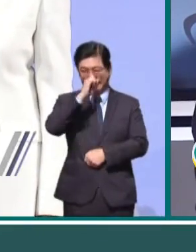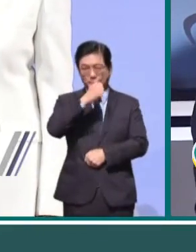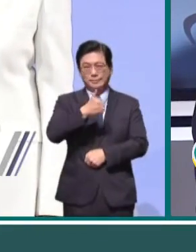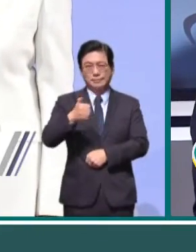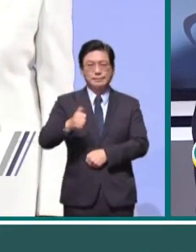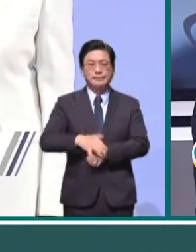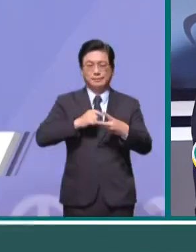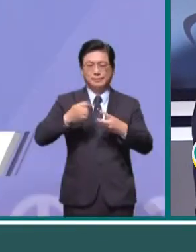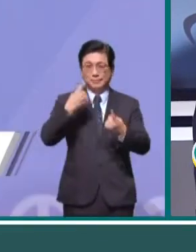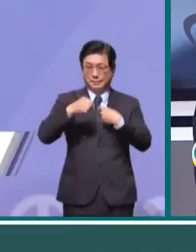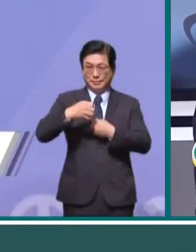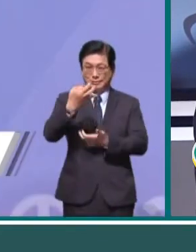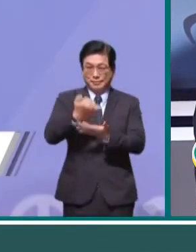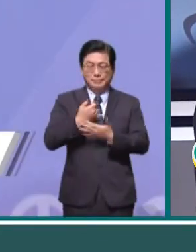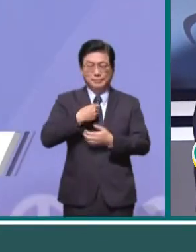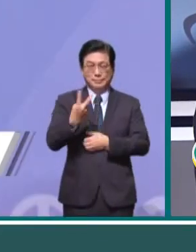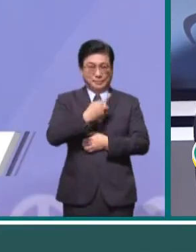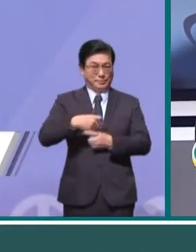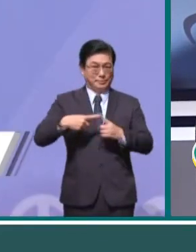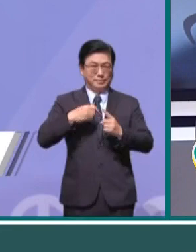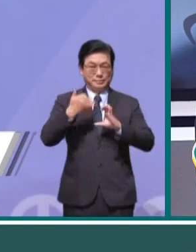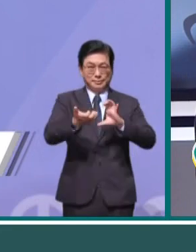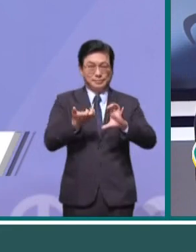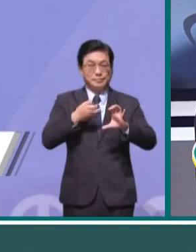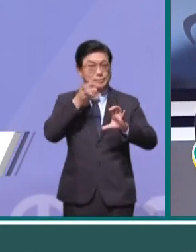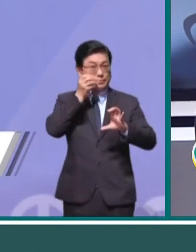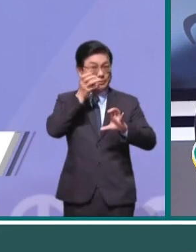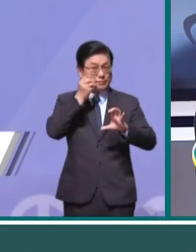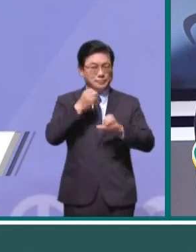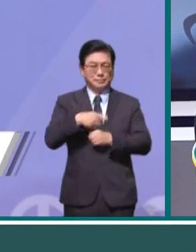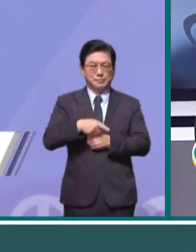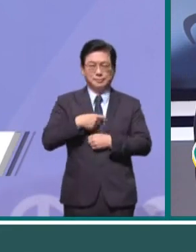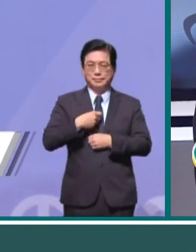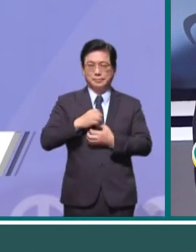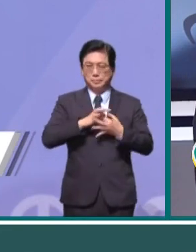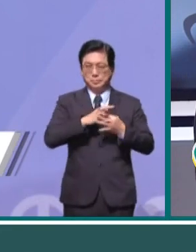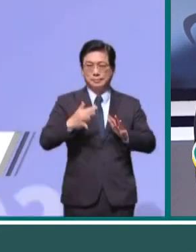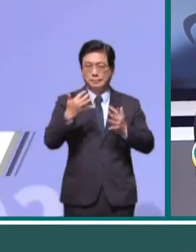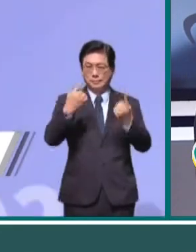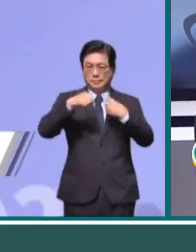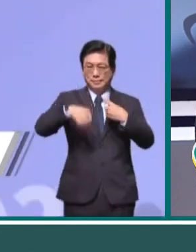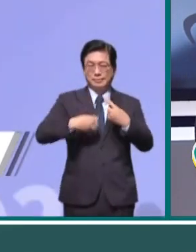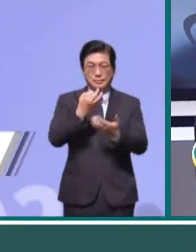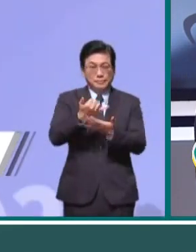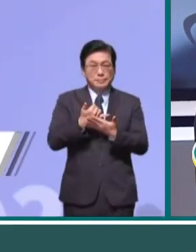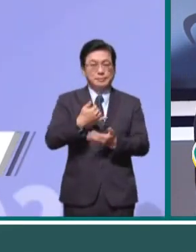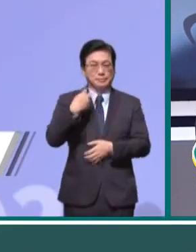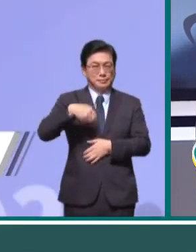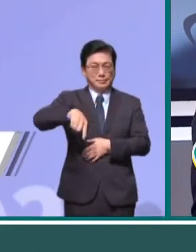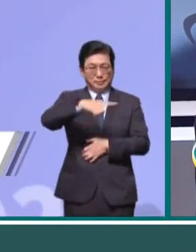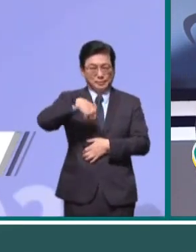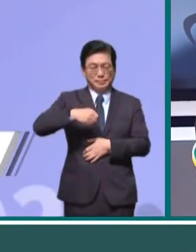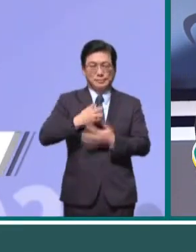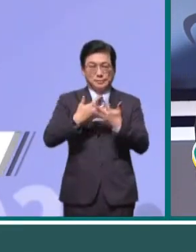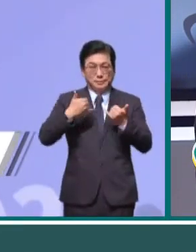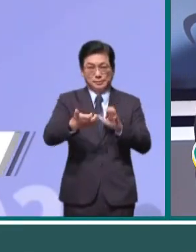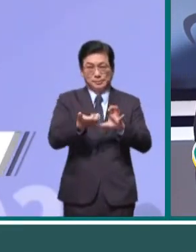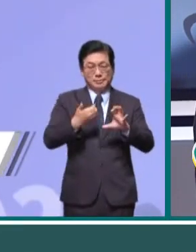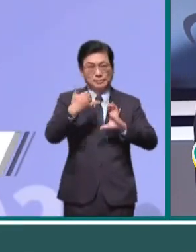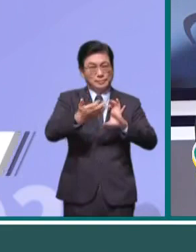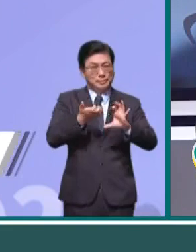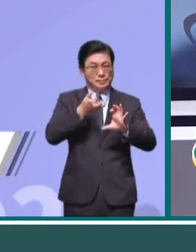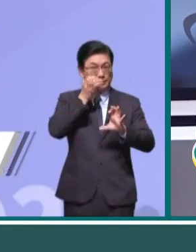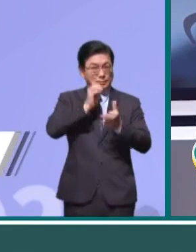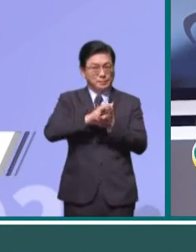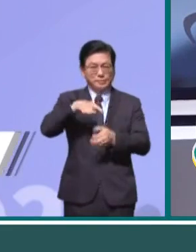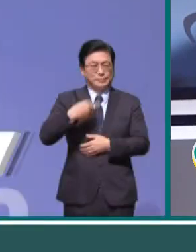黄珊珊 ，Hello， 这两样没有一样跟柯文哲有关诶、欸。柯文哲八年市长任内没有通一条捷运诶、欸，101大楼根本跟柯文哲一点